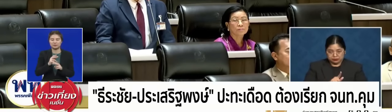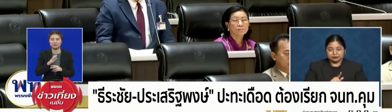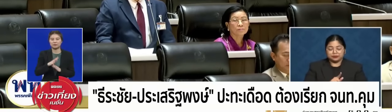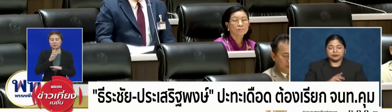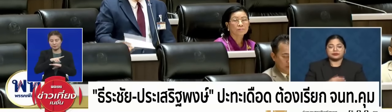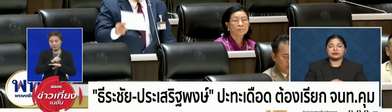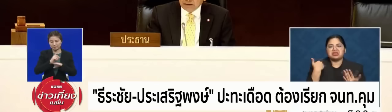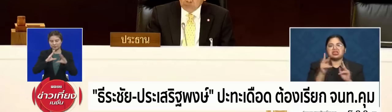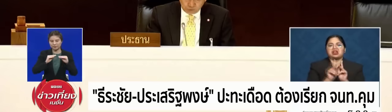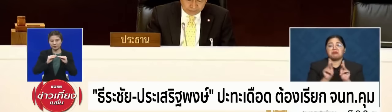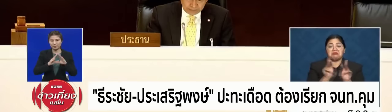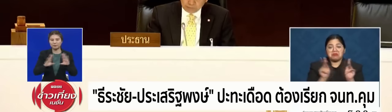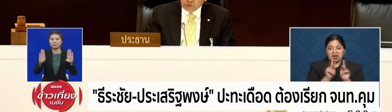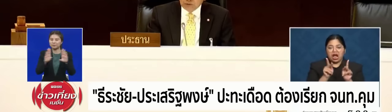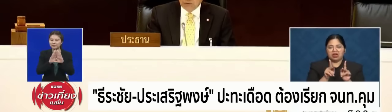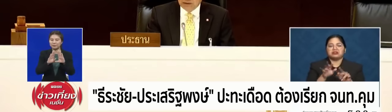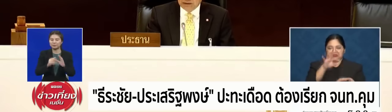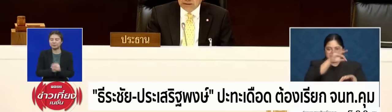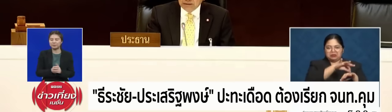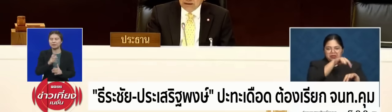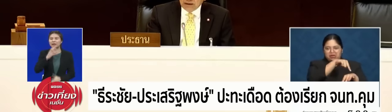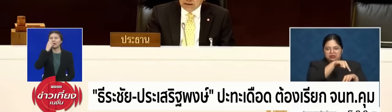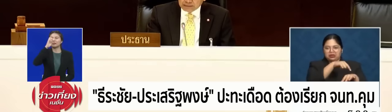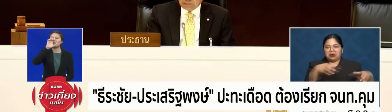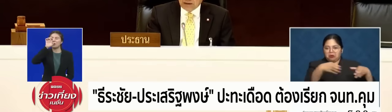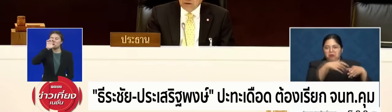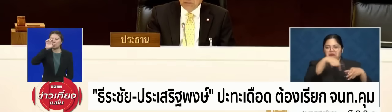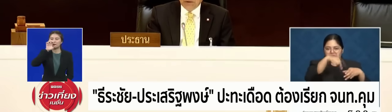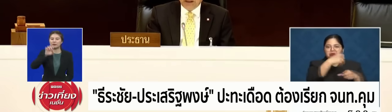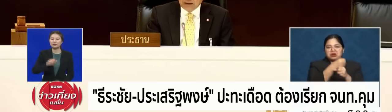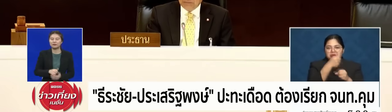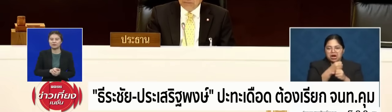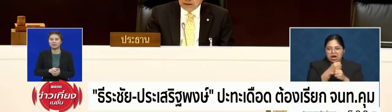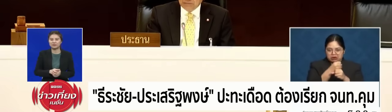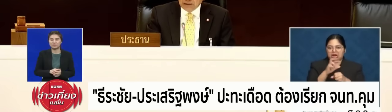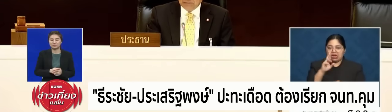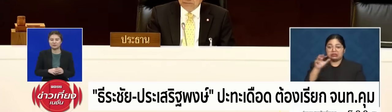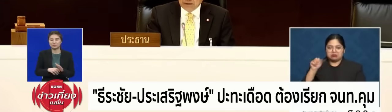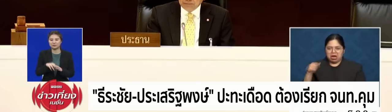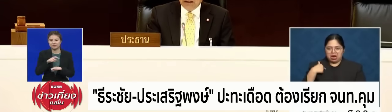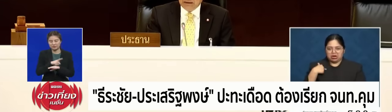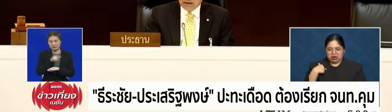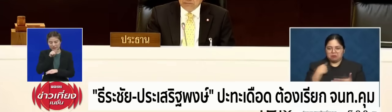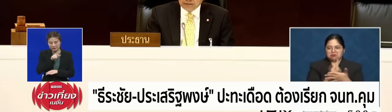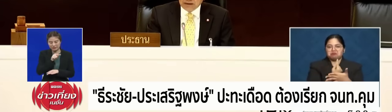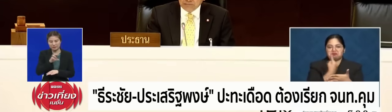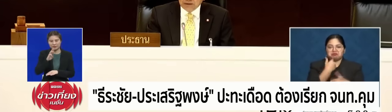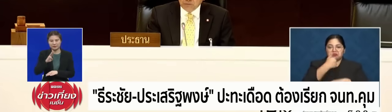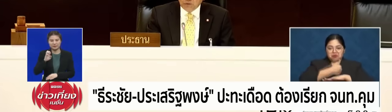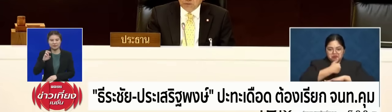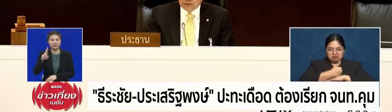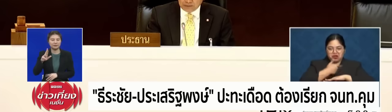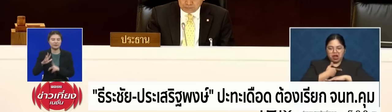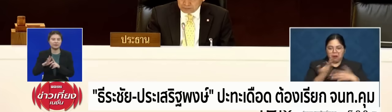ในที่ประชุมปิดไมโครโฟนก็ยังมีการตะโกนกันอยู่ฮะแล้วสุดท้ายท่านประธานก็เรียกเจ้าหน้าที่แล้วก็สั่งให้คุณรชัยเนี่ยหยุด